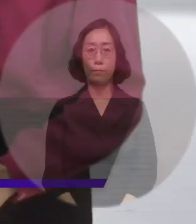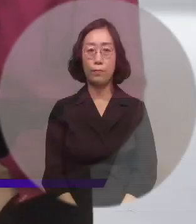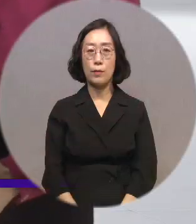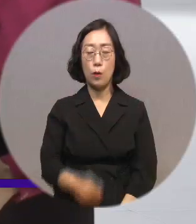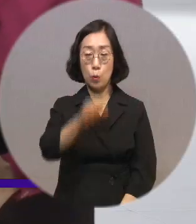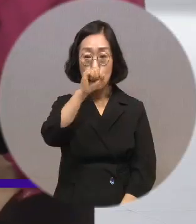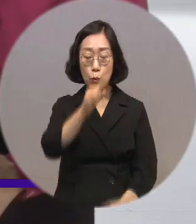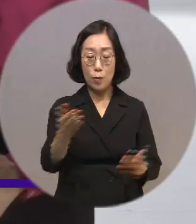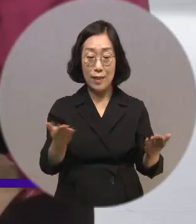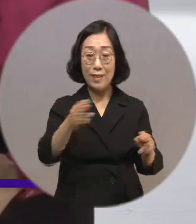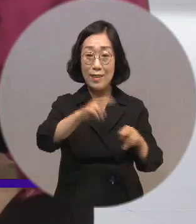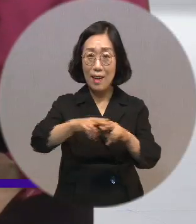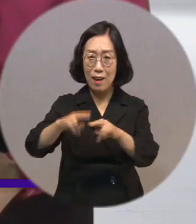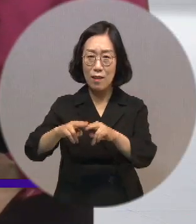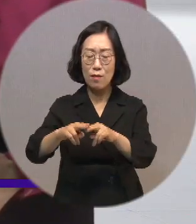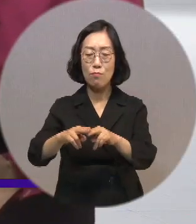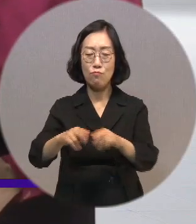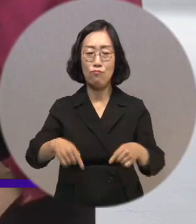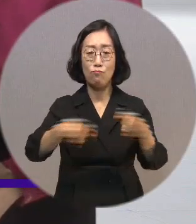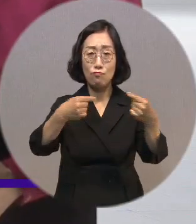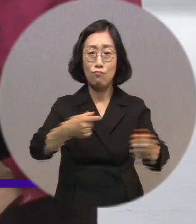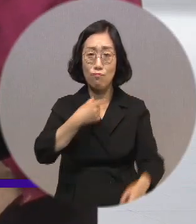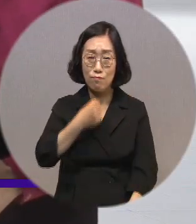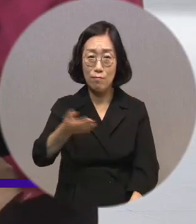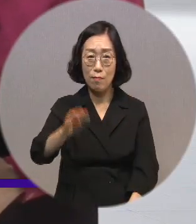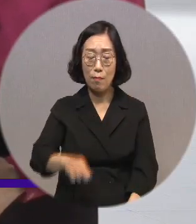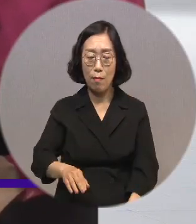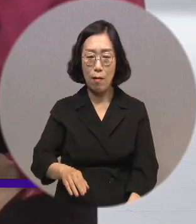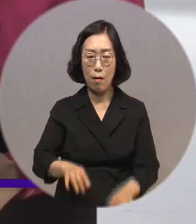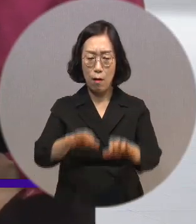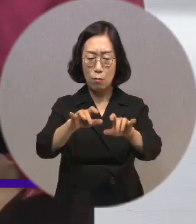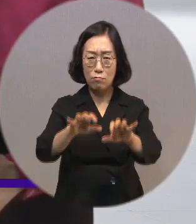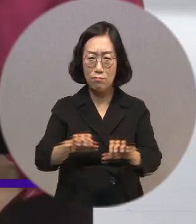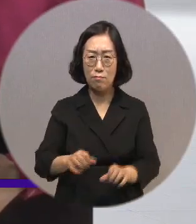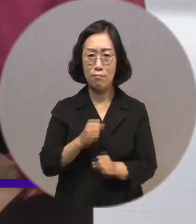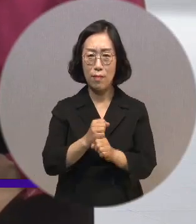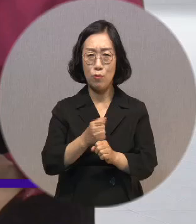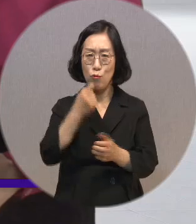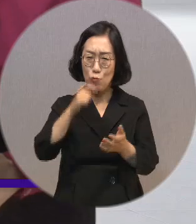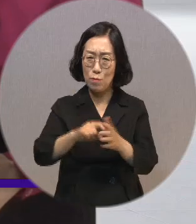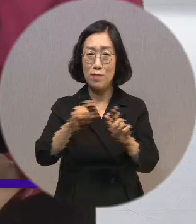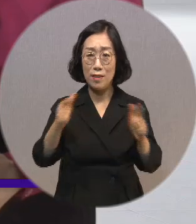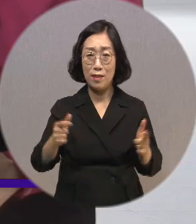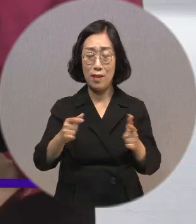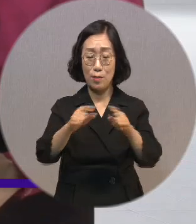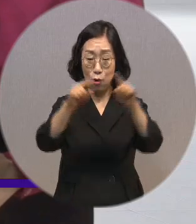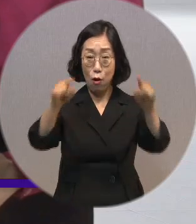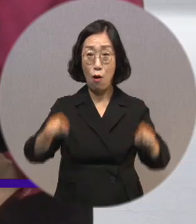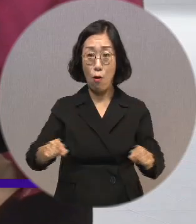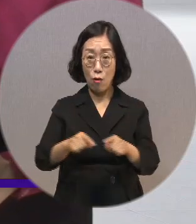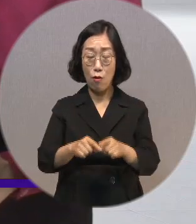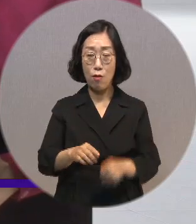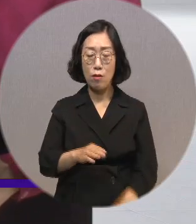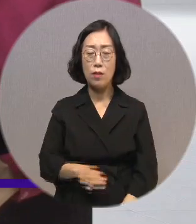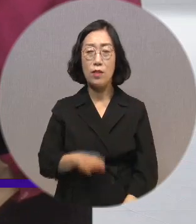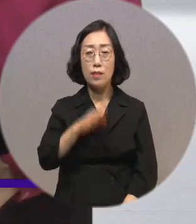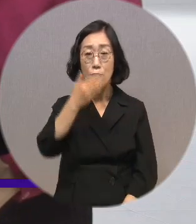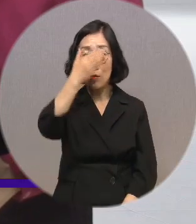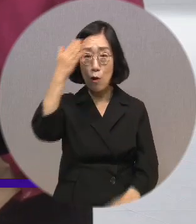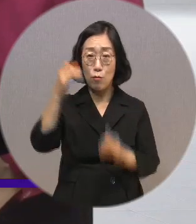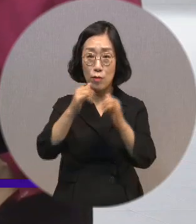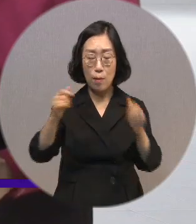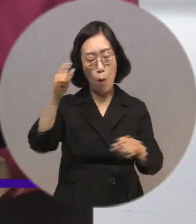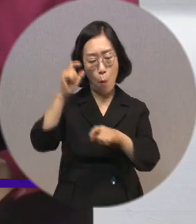좋은 일자리를 구하고 싶지만 이력서 한 장 쓰기도 쉽지 않습니다. 남북 청년들의 진짜 고민은